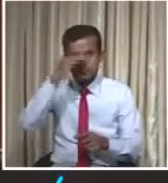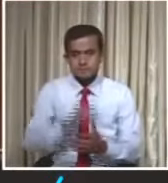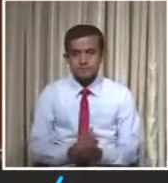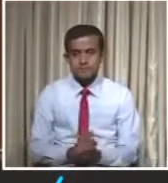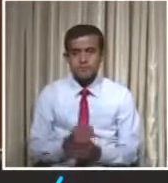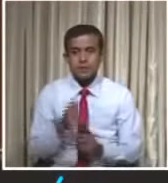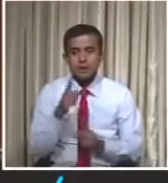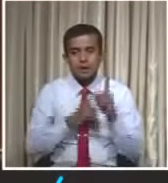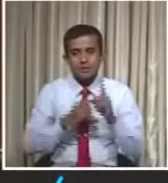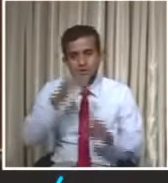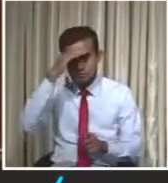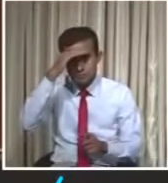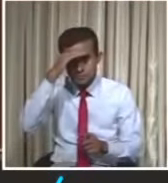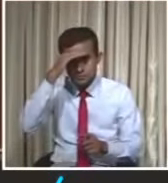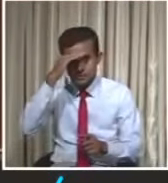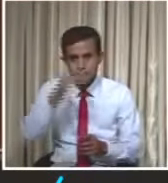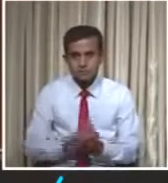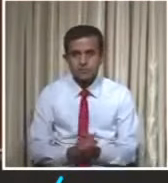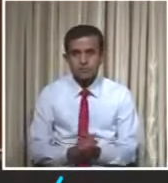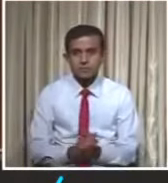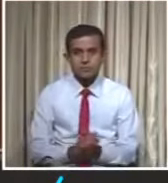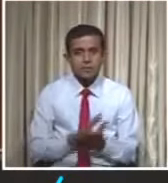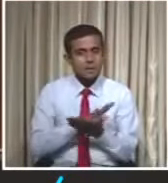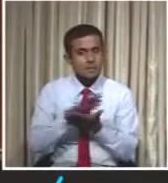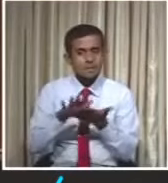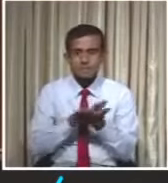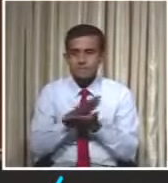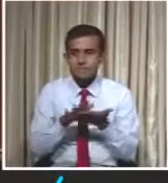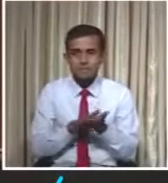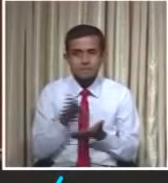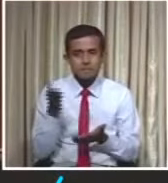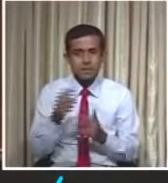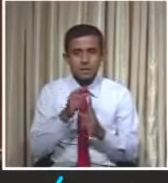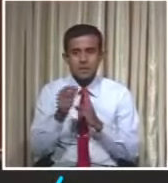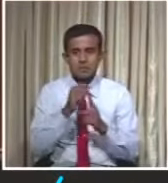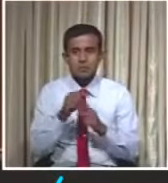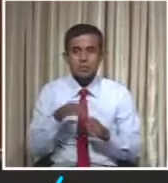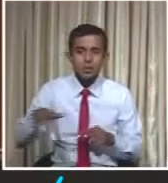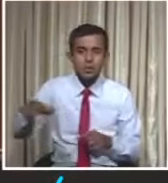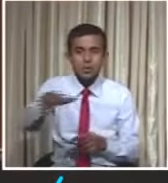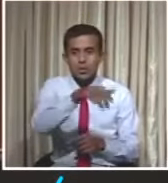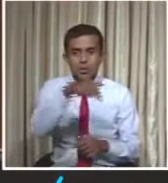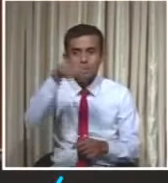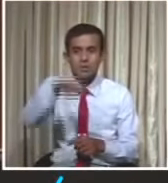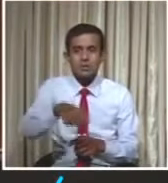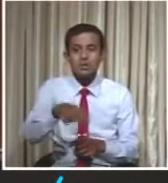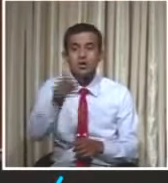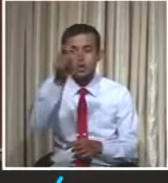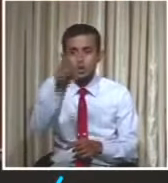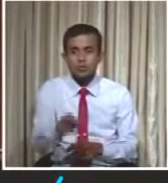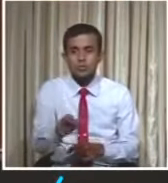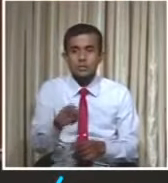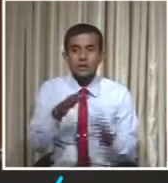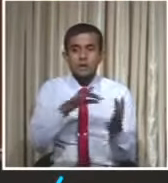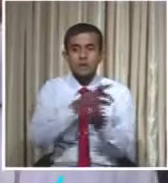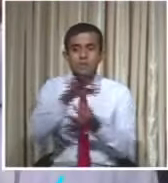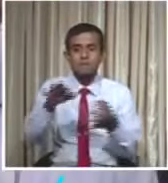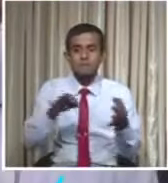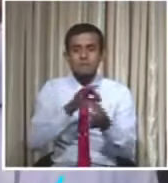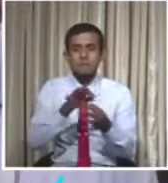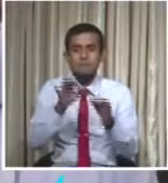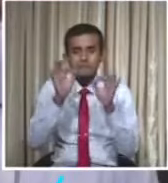අර කතානායකතුමනි ඉතාමත් පෑදලිව මේ පාර්ලිමේන්තු සභාව ගත්තම ඔබතුමා තරම්